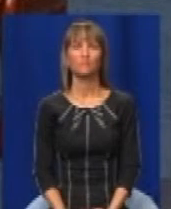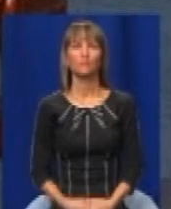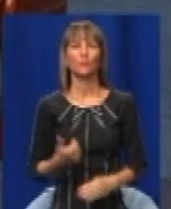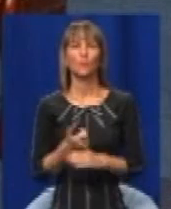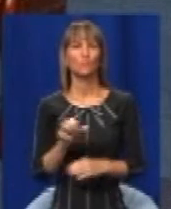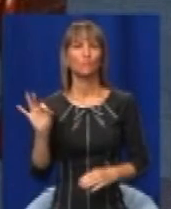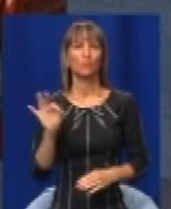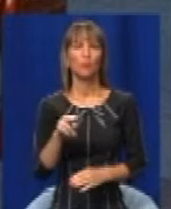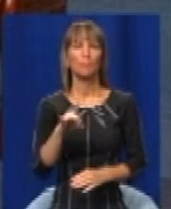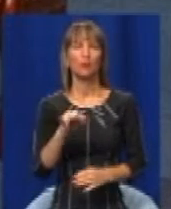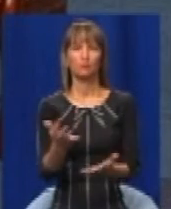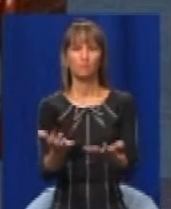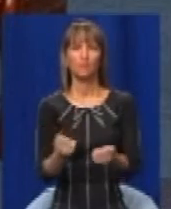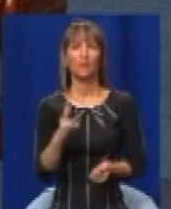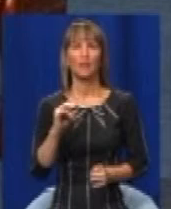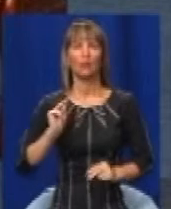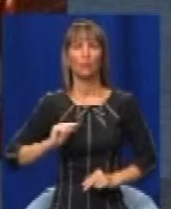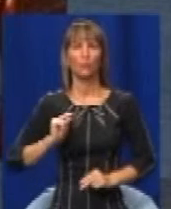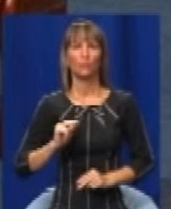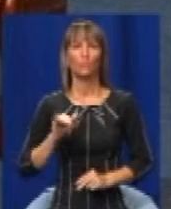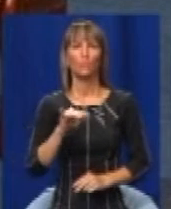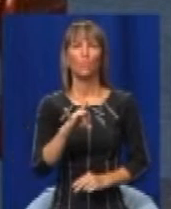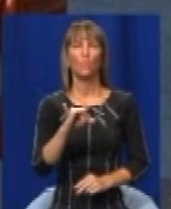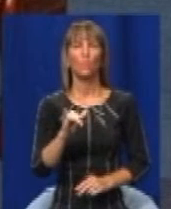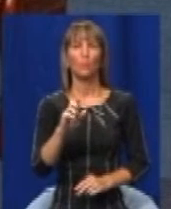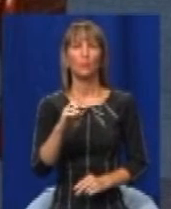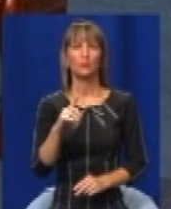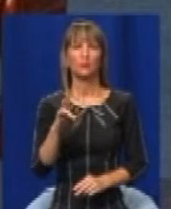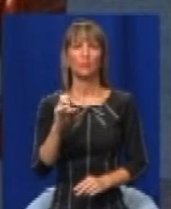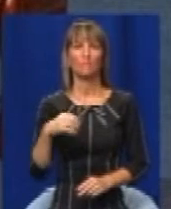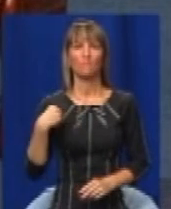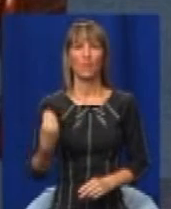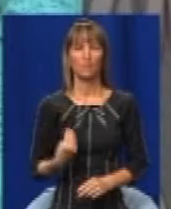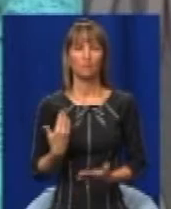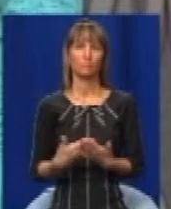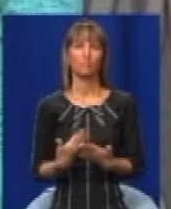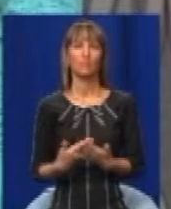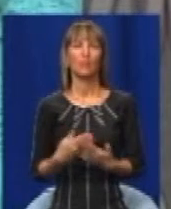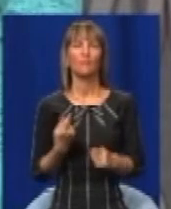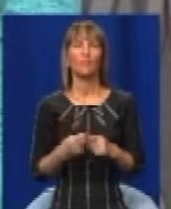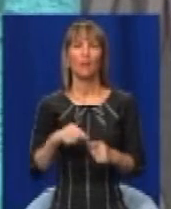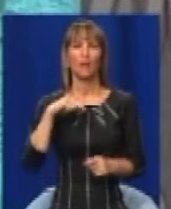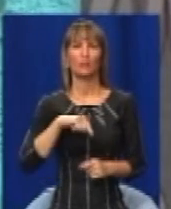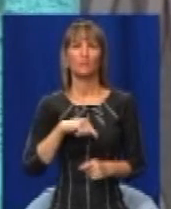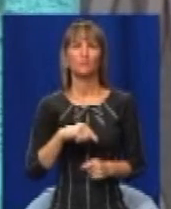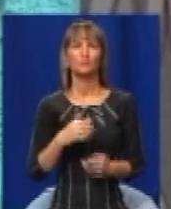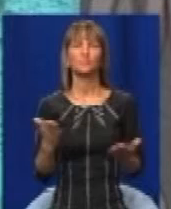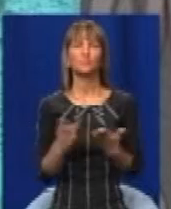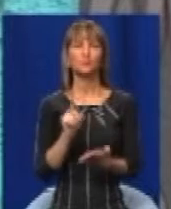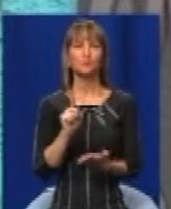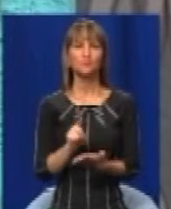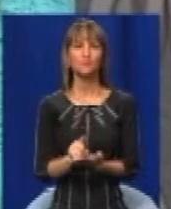Дуже часто при прийомі на роботу, у рубриці вакансій взагалі і в цих характеристиках, якими